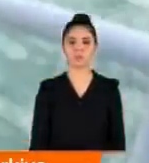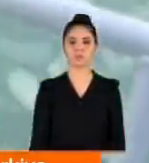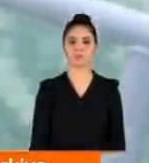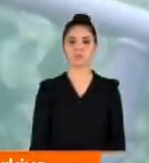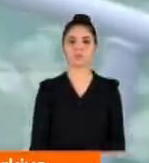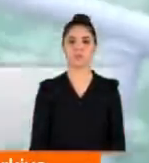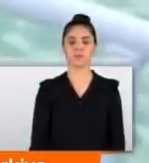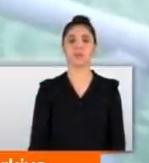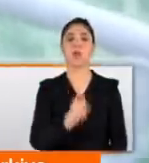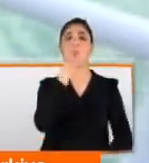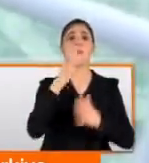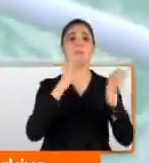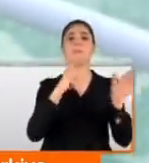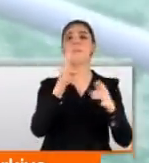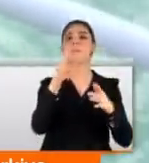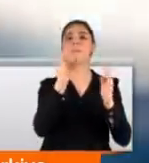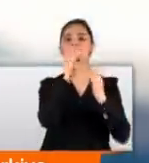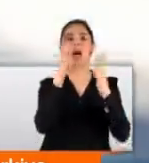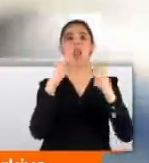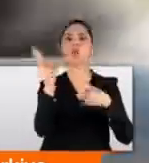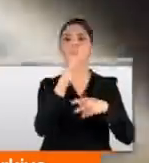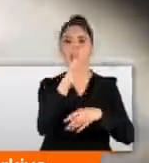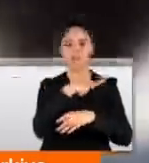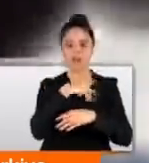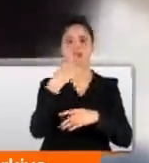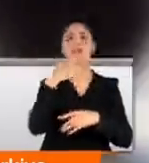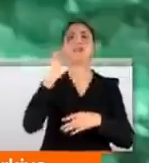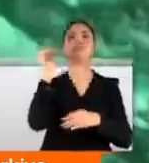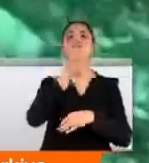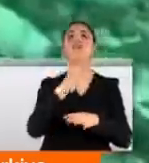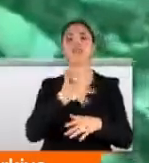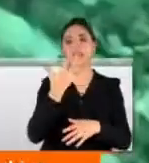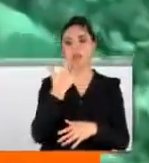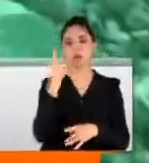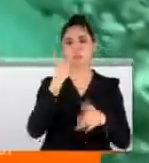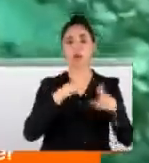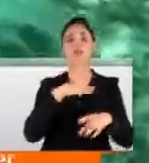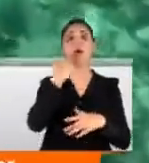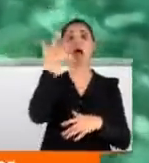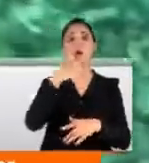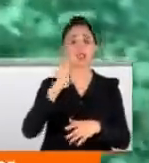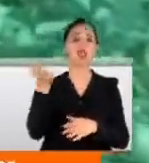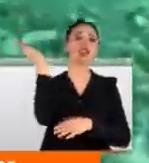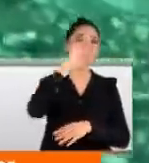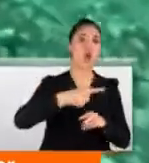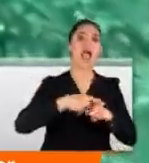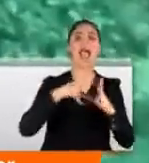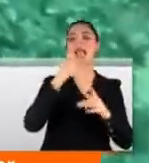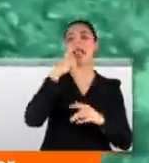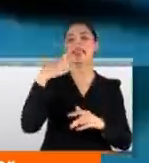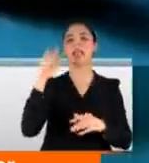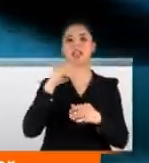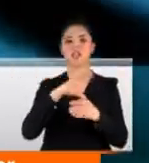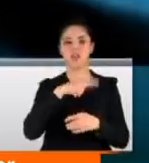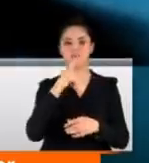Bu balon balığı var diye denize çıkmak istemeyen arkadaşlarımız var. Ne zaman kurtulacağız bilmem bunlardan. Önce Akdeniz'de hemen sonrasında da Ege'de